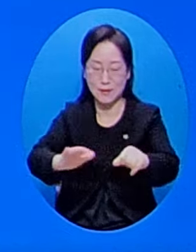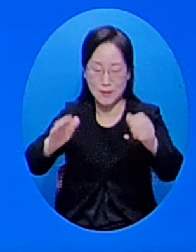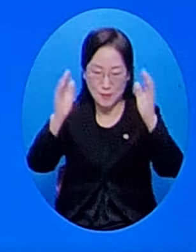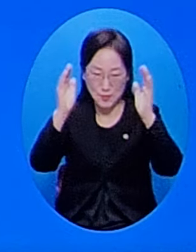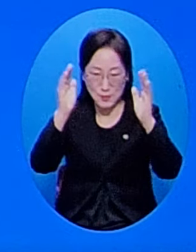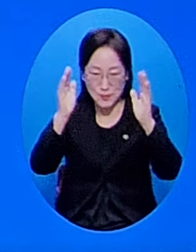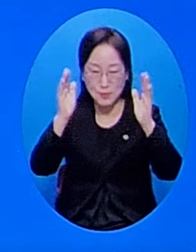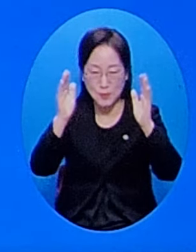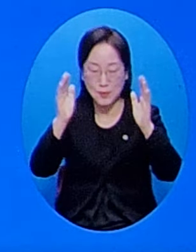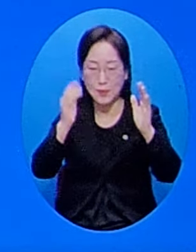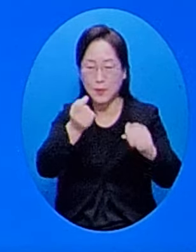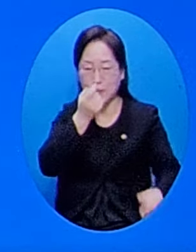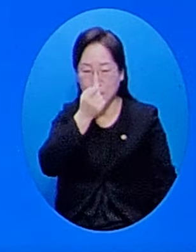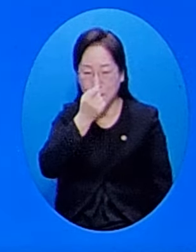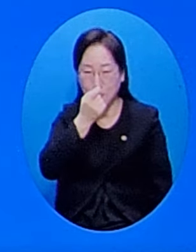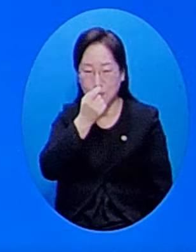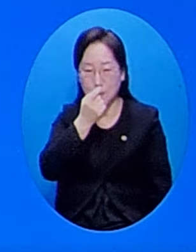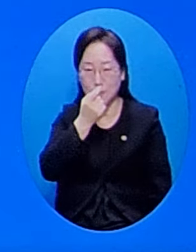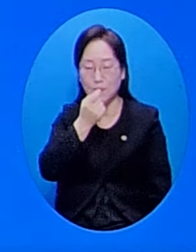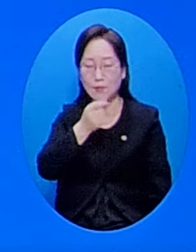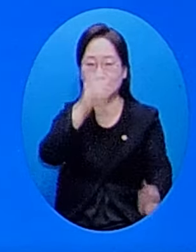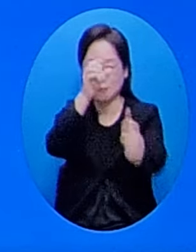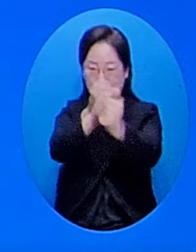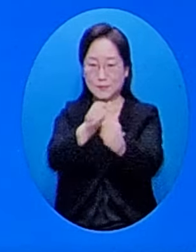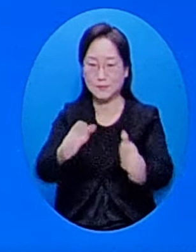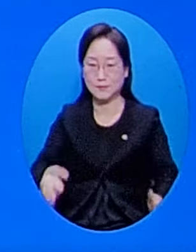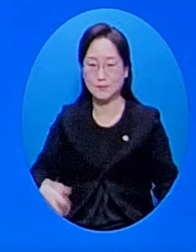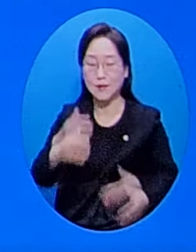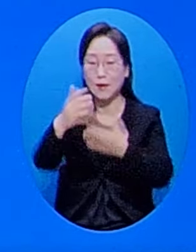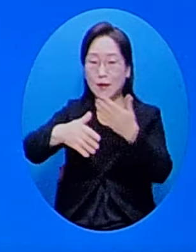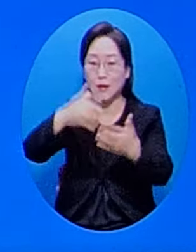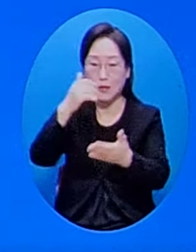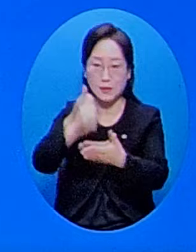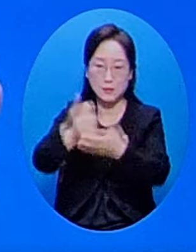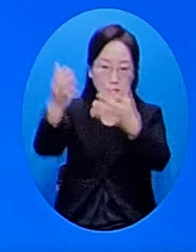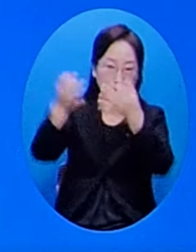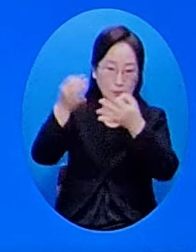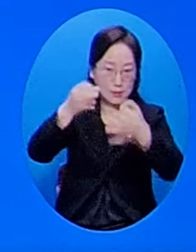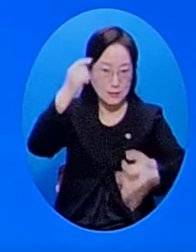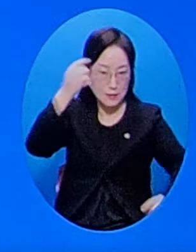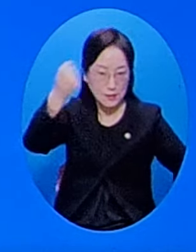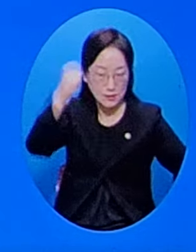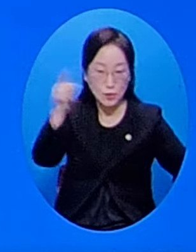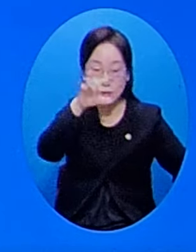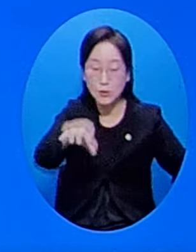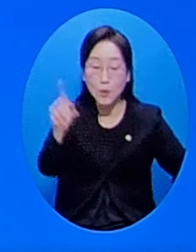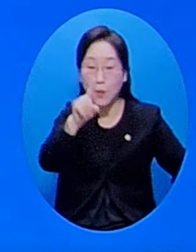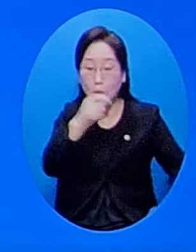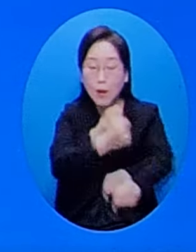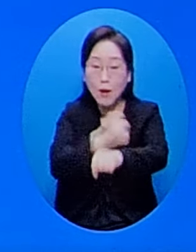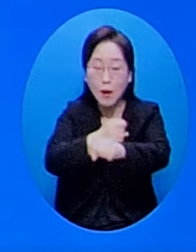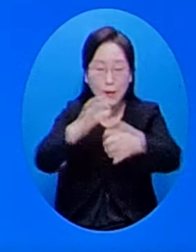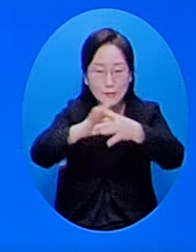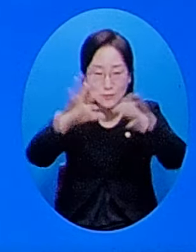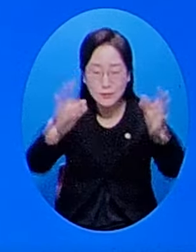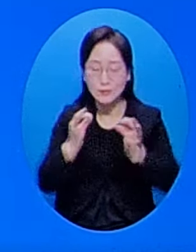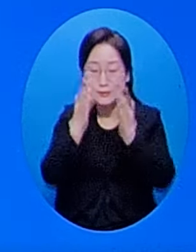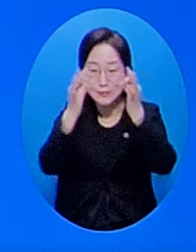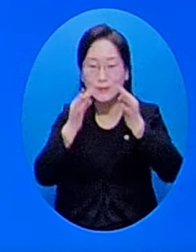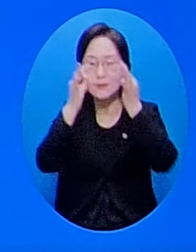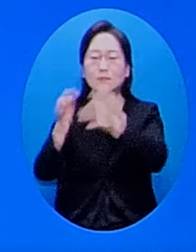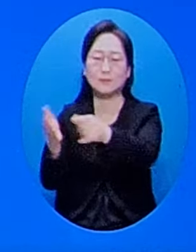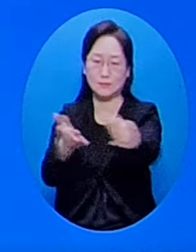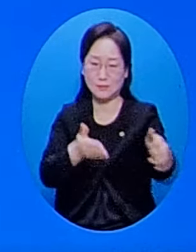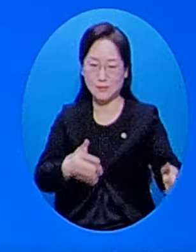가르침을 받은 것이 학생의 신분입니다. 하나님 앞에서 의식을 가지고 어디서 무엇을 하든지 최선을 다하는 삶을 살아야 되는